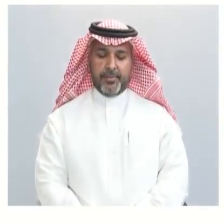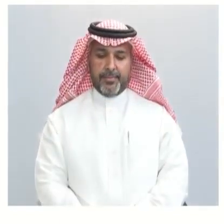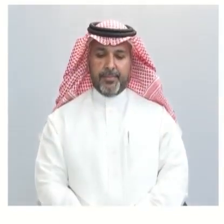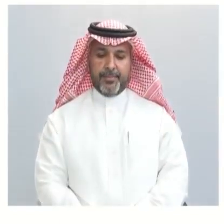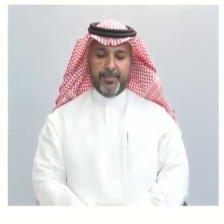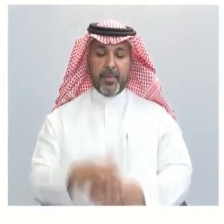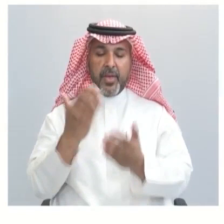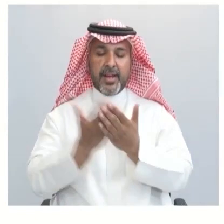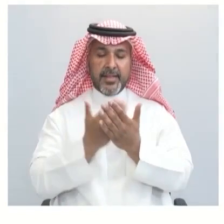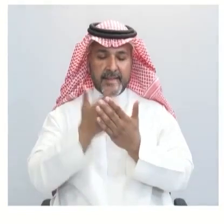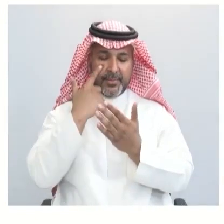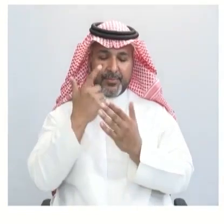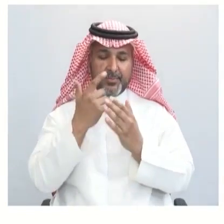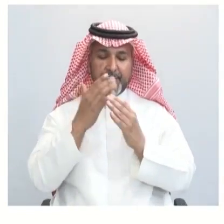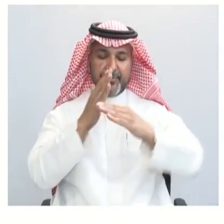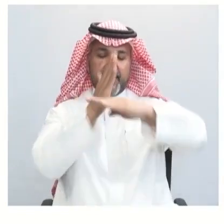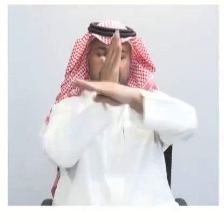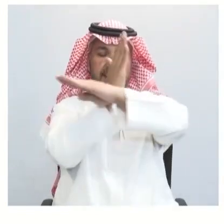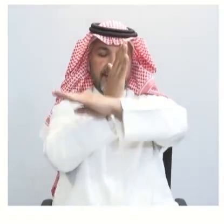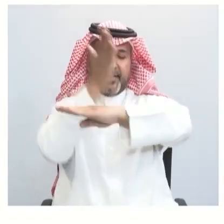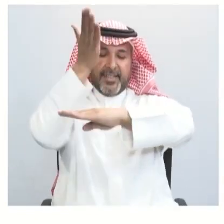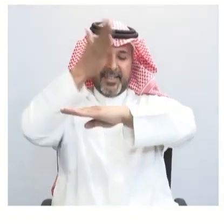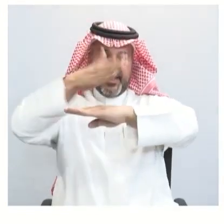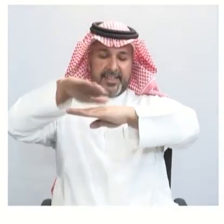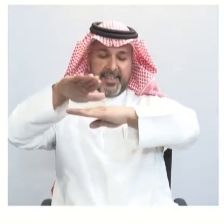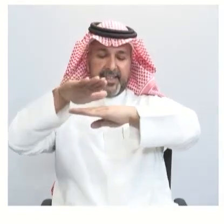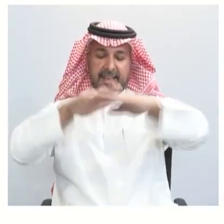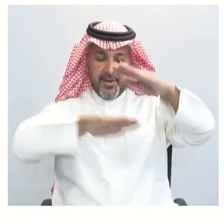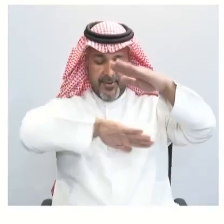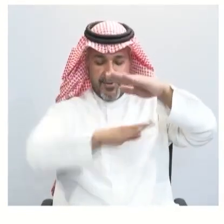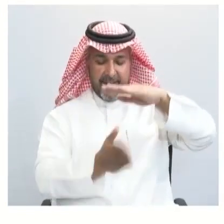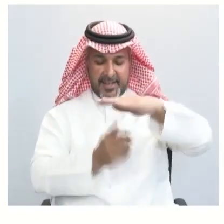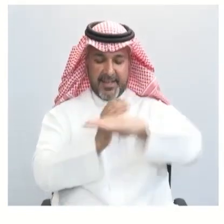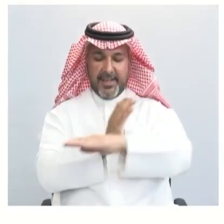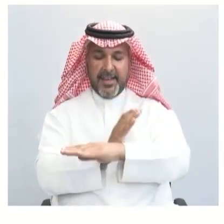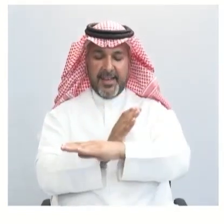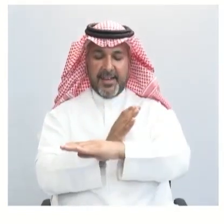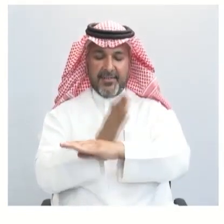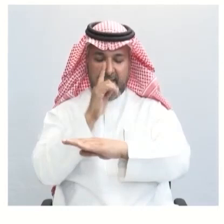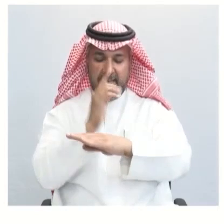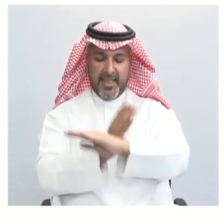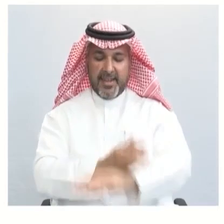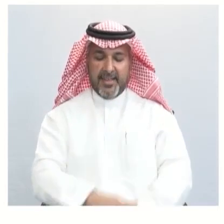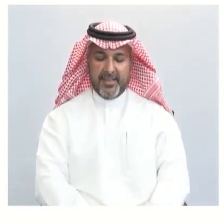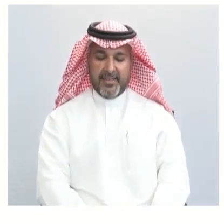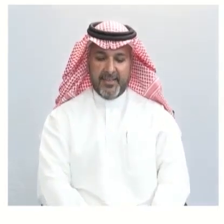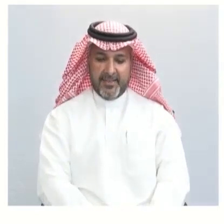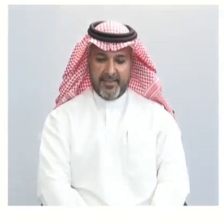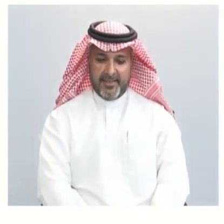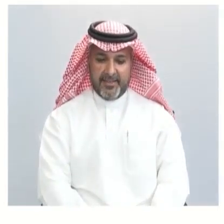البياني قطع زائد طبعا هذا التمثيل اسمه قطعا زائدا اللي هو